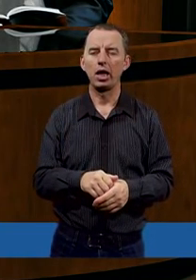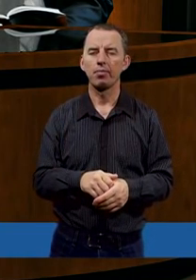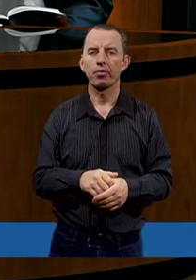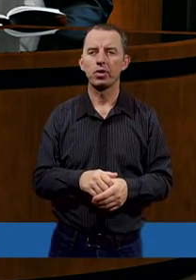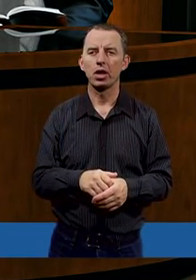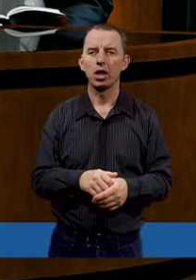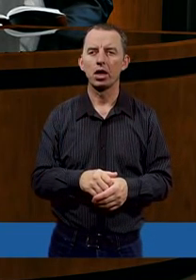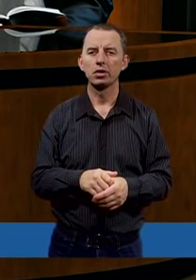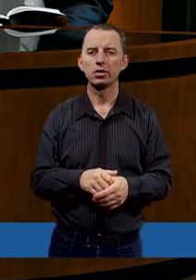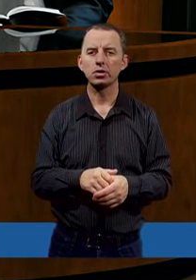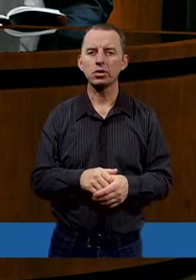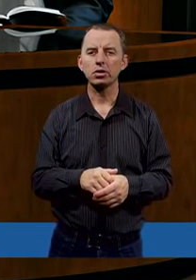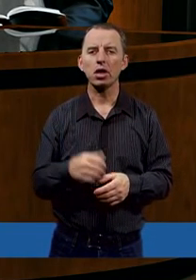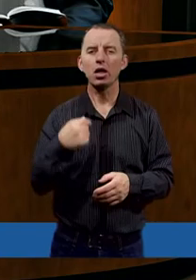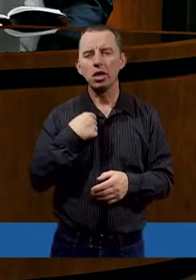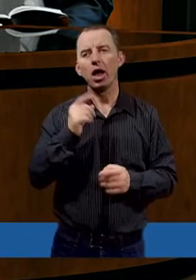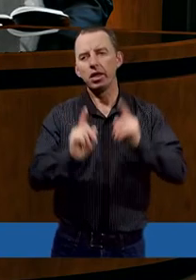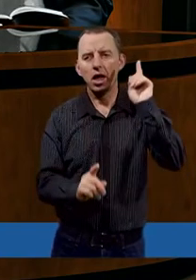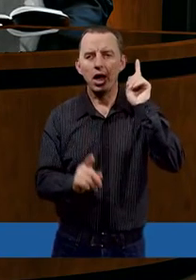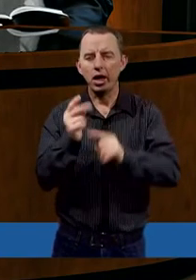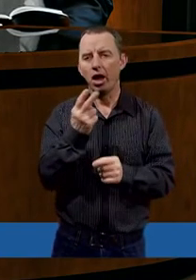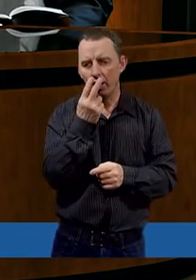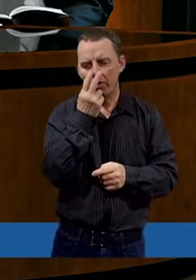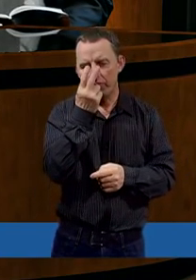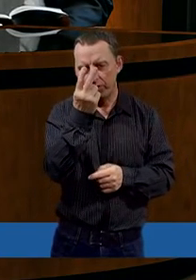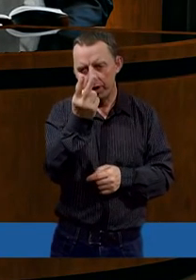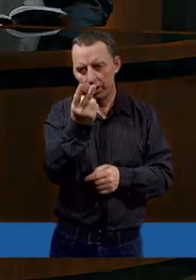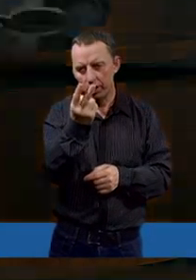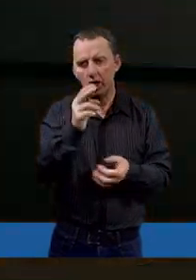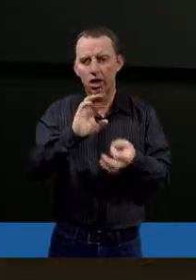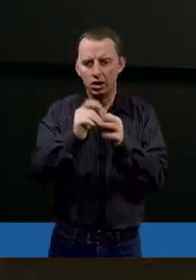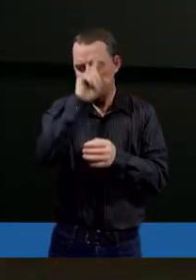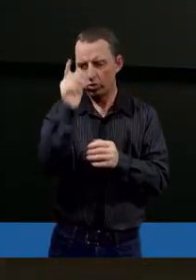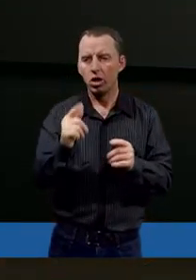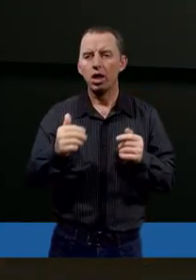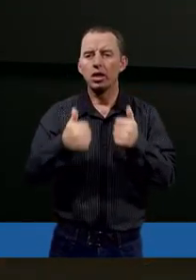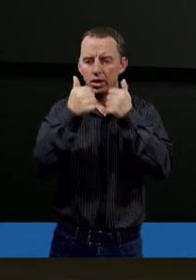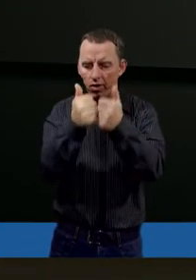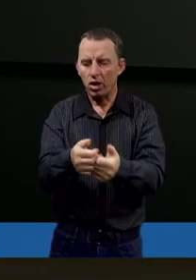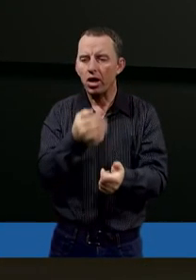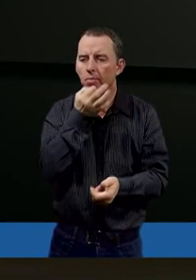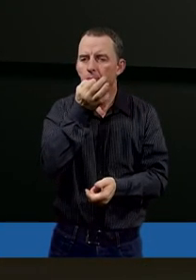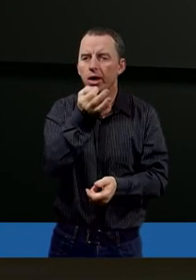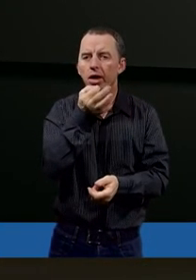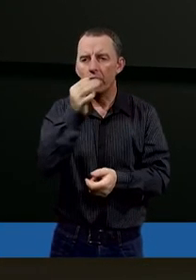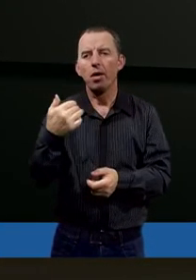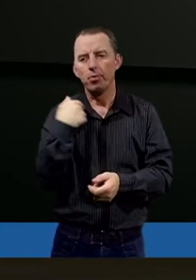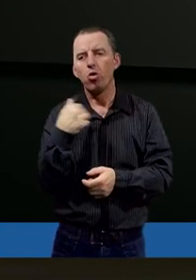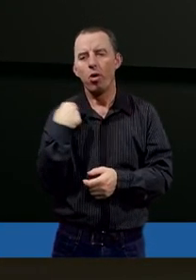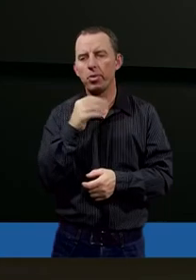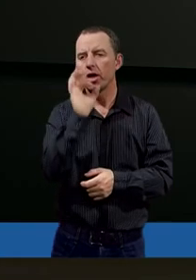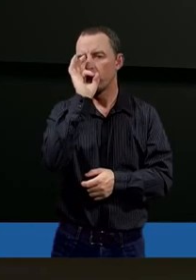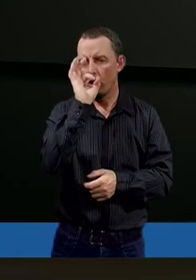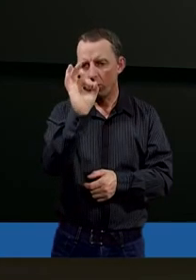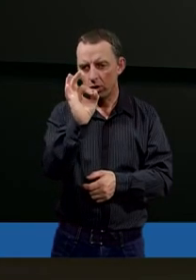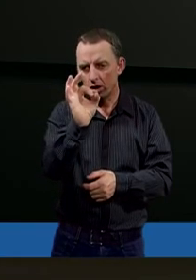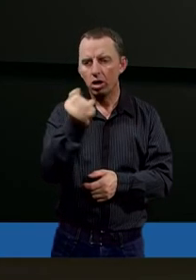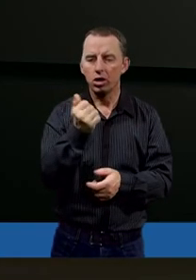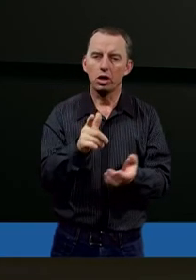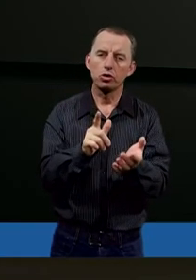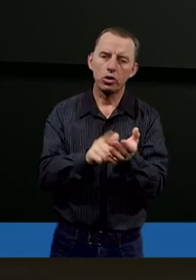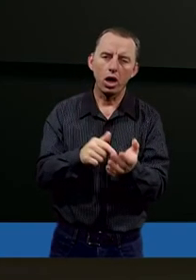I ja nieraz widzę, że gdyby ludzie sobie takie pytania stawiali, byłoby dobrze, bo